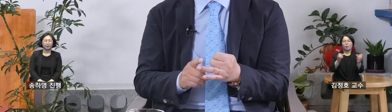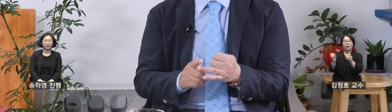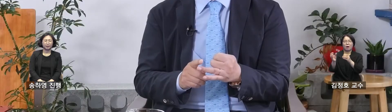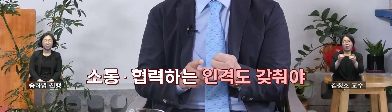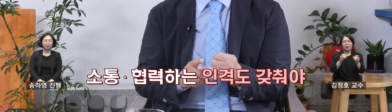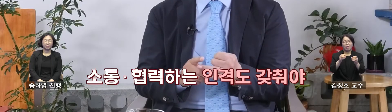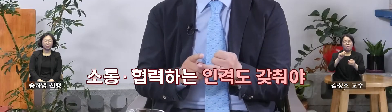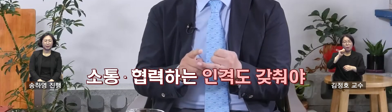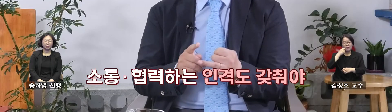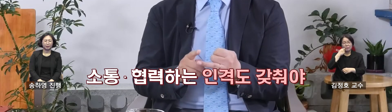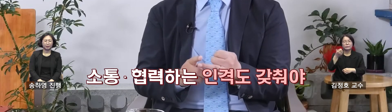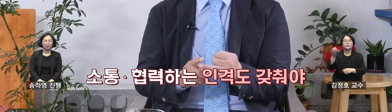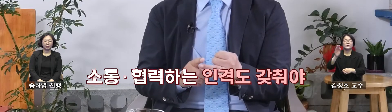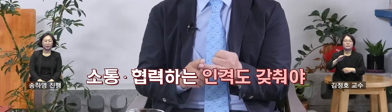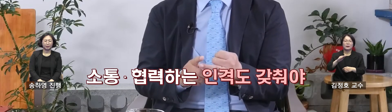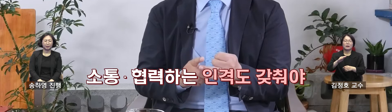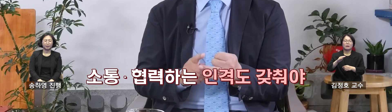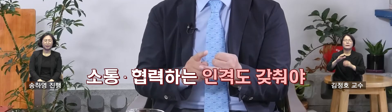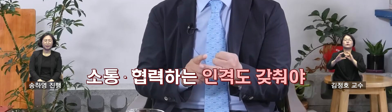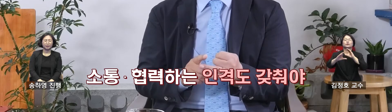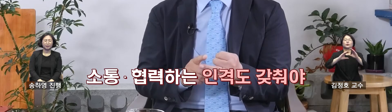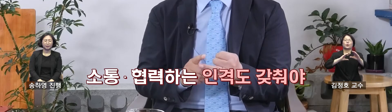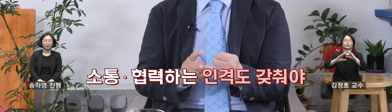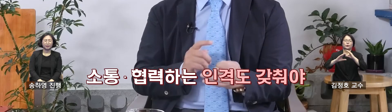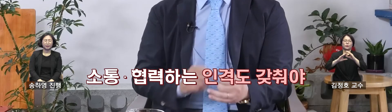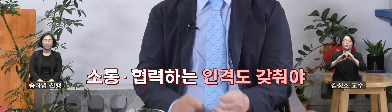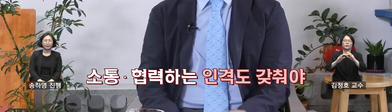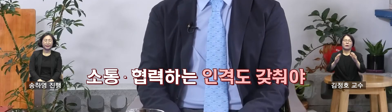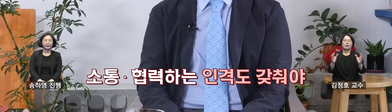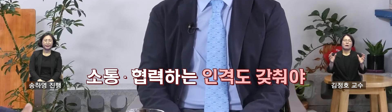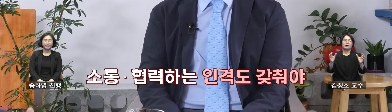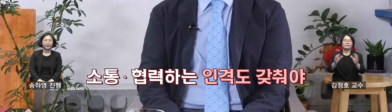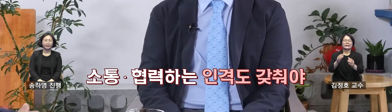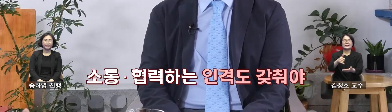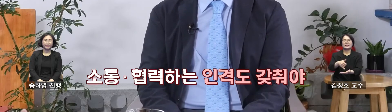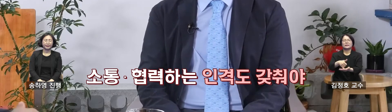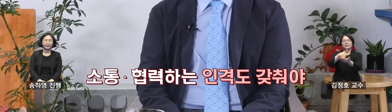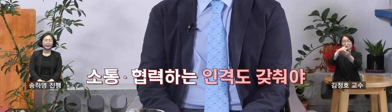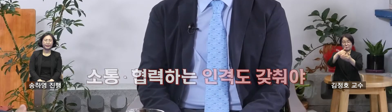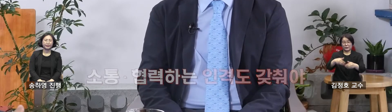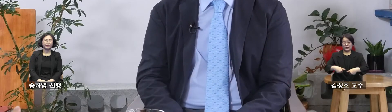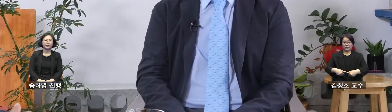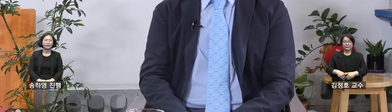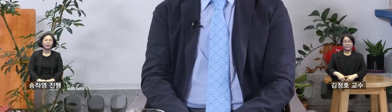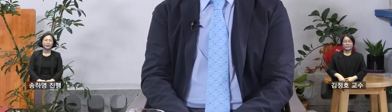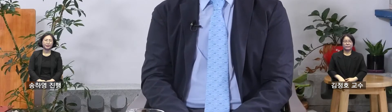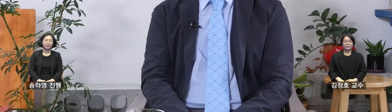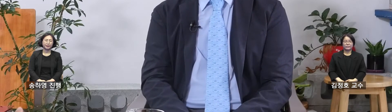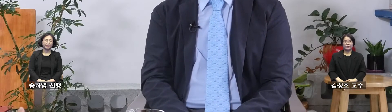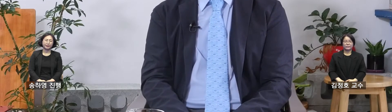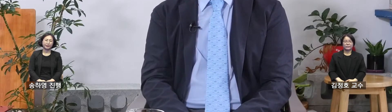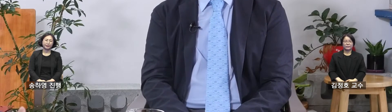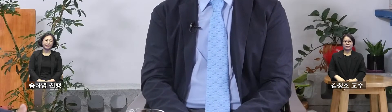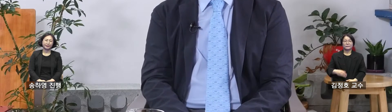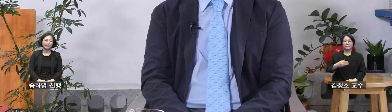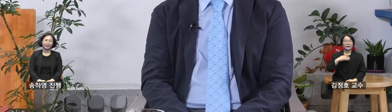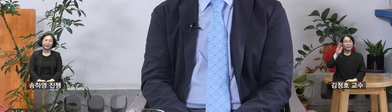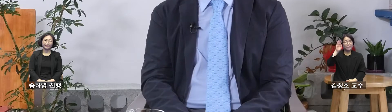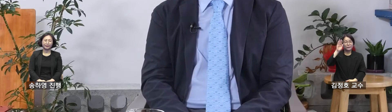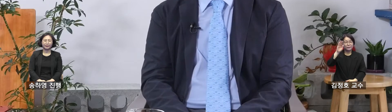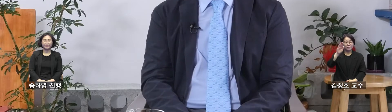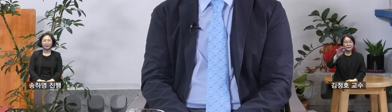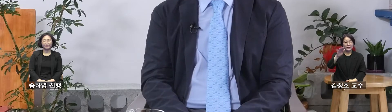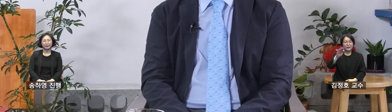통하지만 귀를 열고 소통하고 협력할 수 있는 인격이 필요합니다. 예, 그런 면에서 저는 앞으로